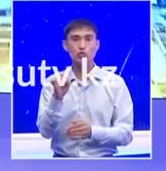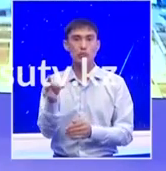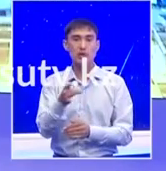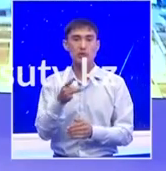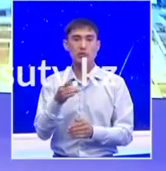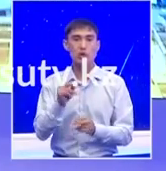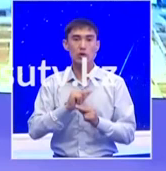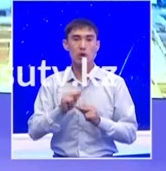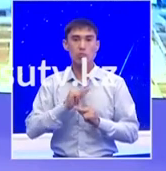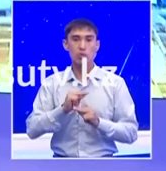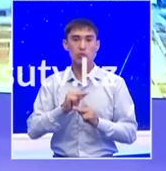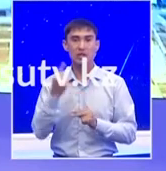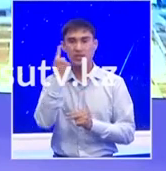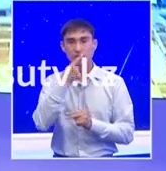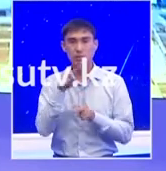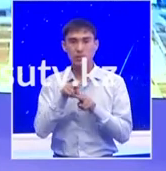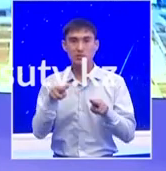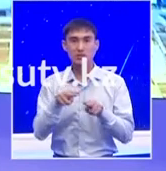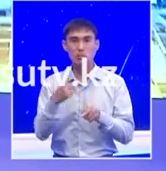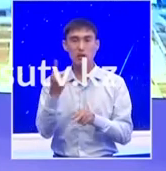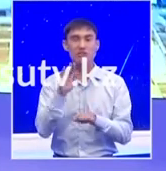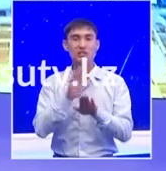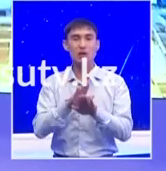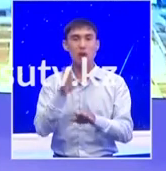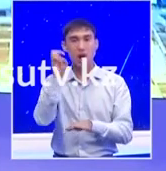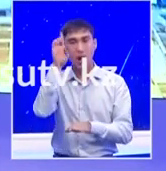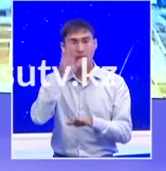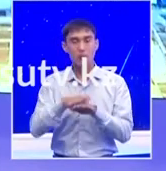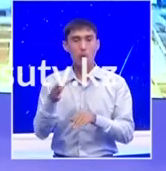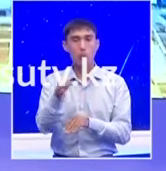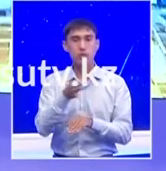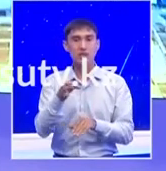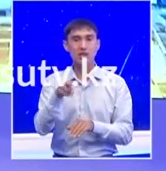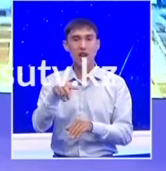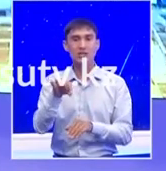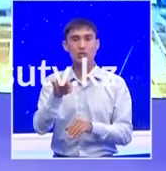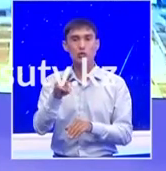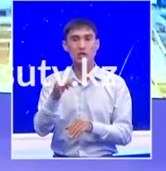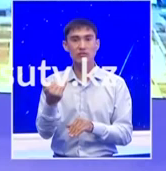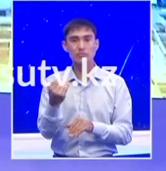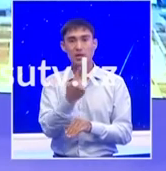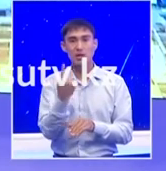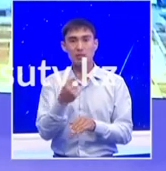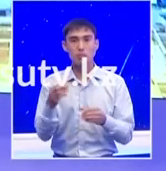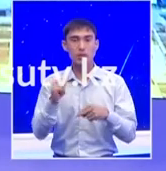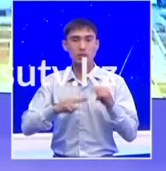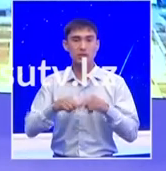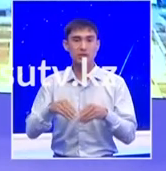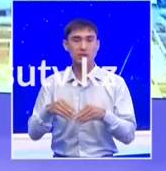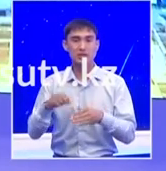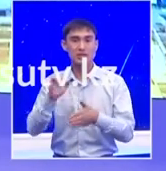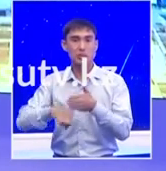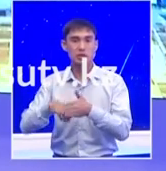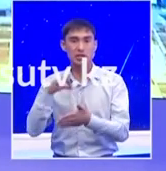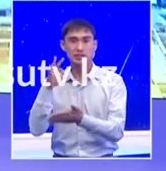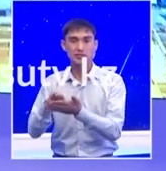районе. Ход работ лично проинспектировал первый заместитель акима области. Представителям подрядной организации он вынес замечания